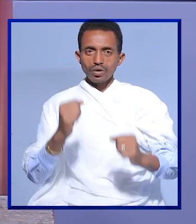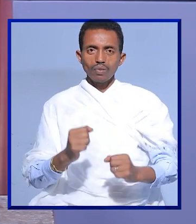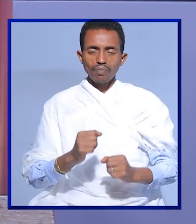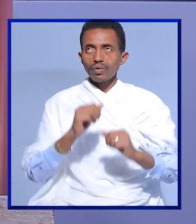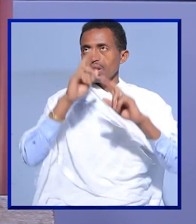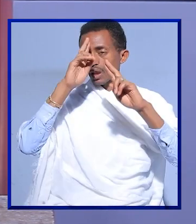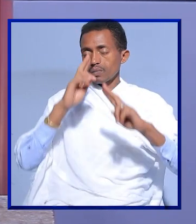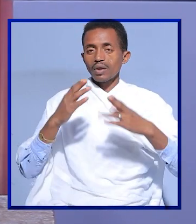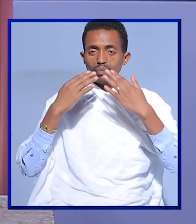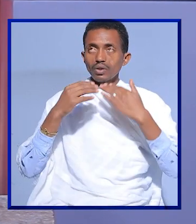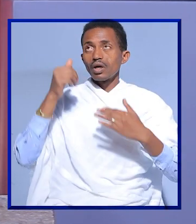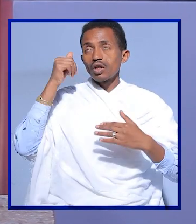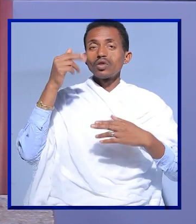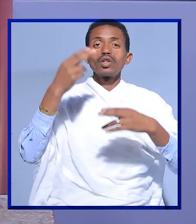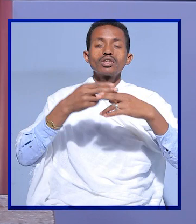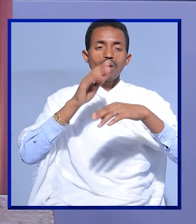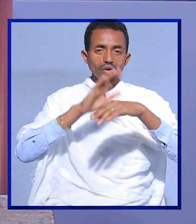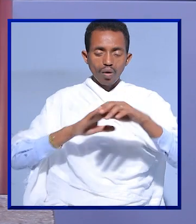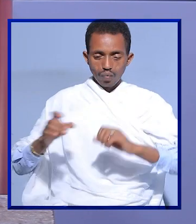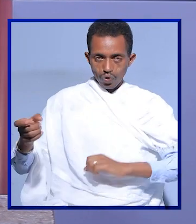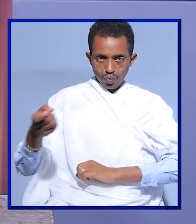ክብር ምስጋና ለስም አጠራሩ ይሁንና